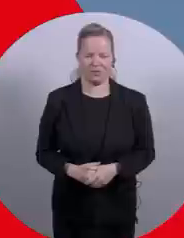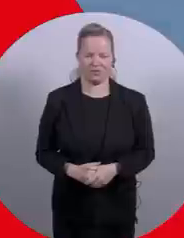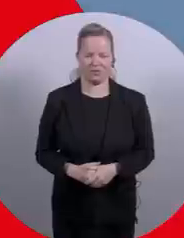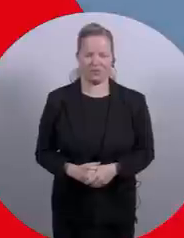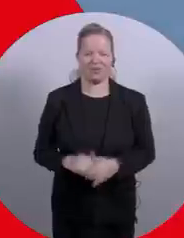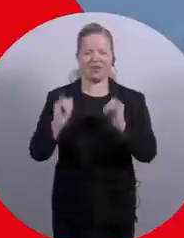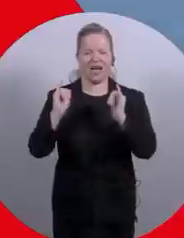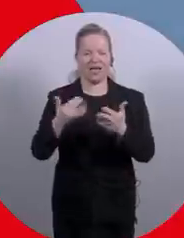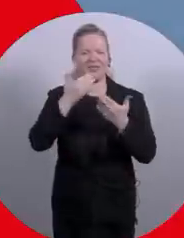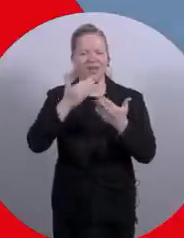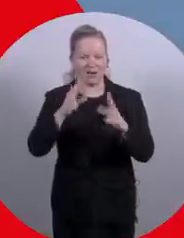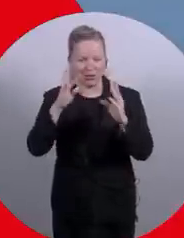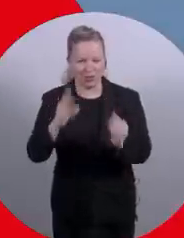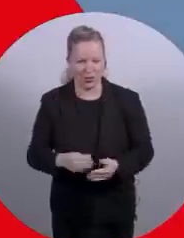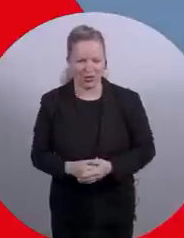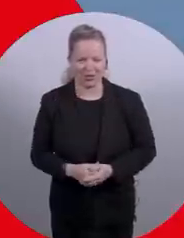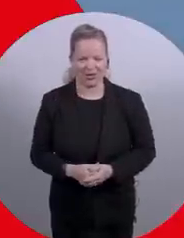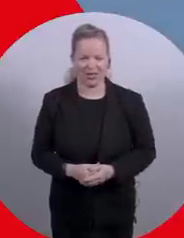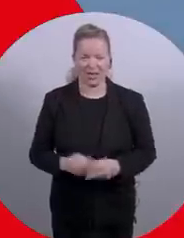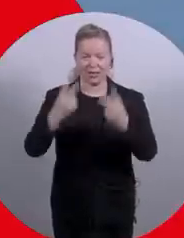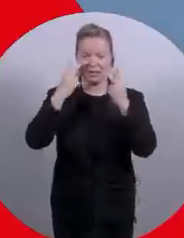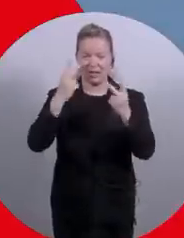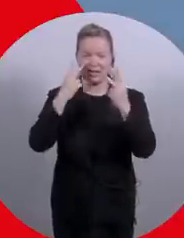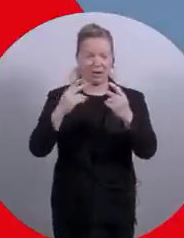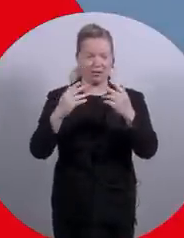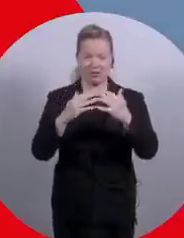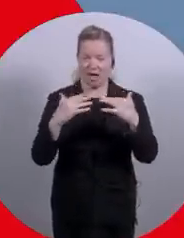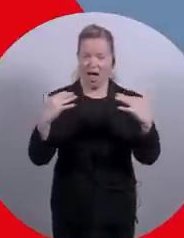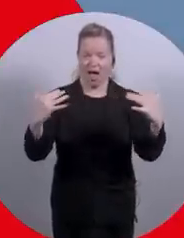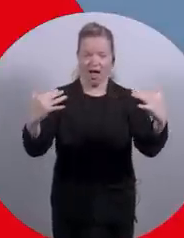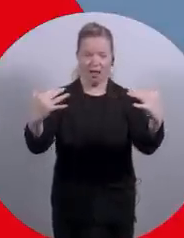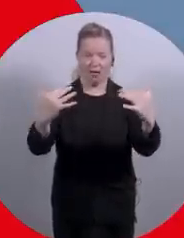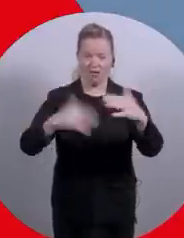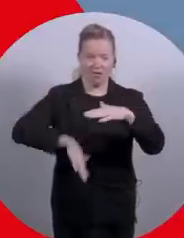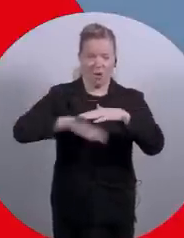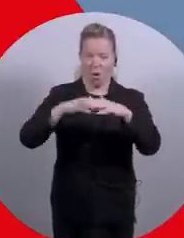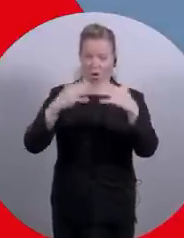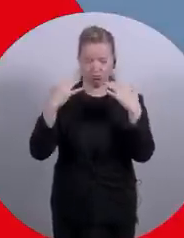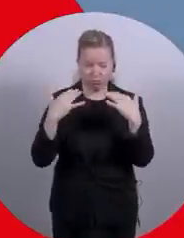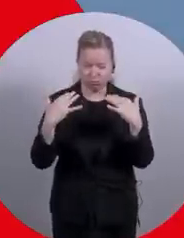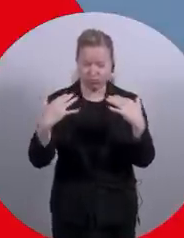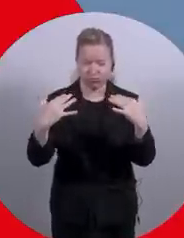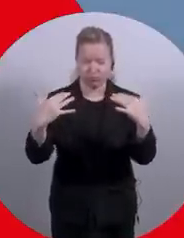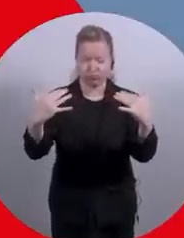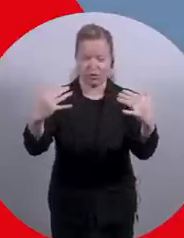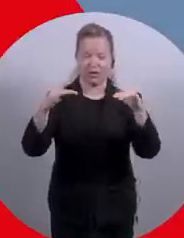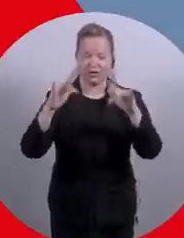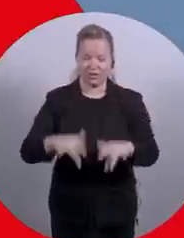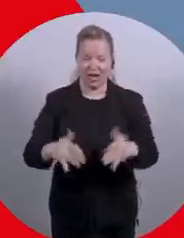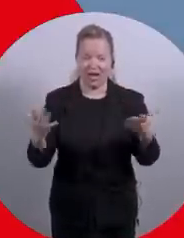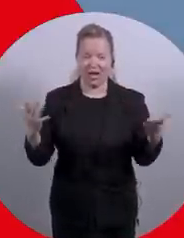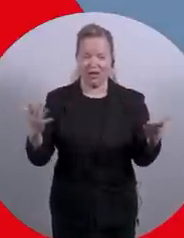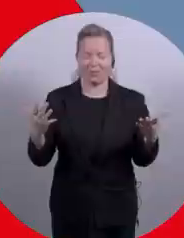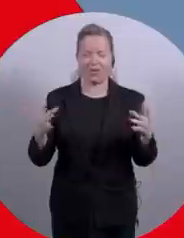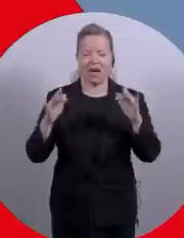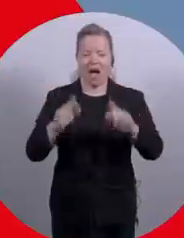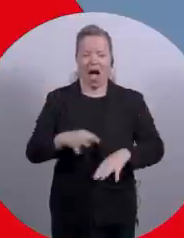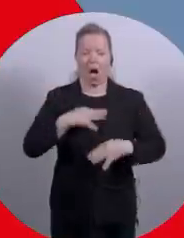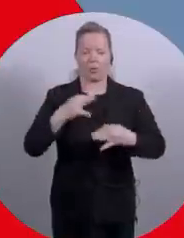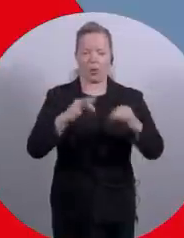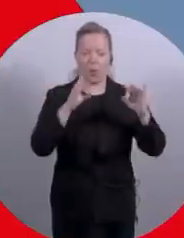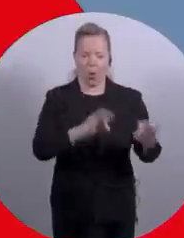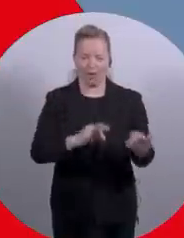ja Dankeschön man sieht das Saal ist voll bei unserem auswärtlichen Bundesparteitag der Stadt rotarisch